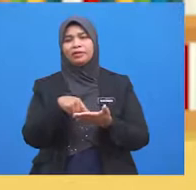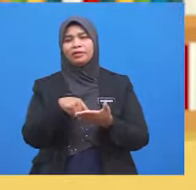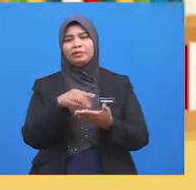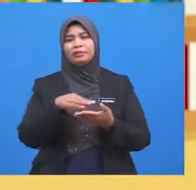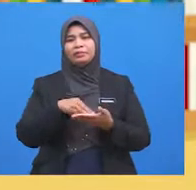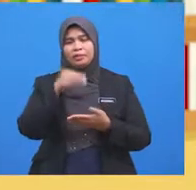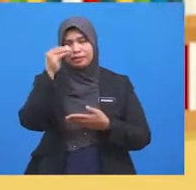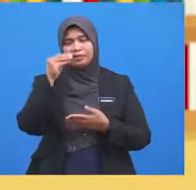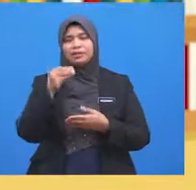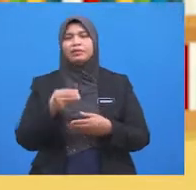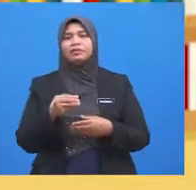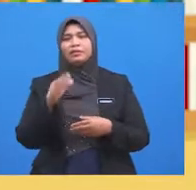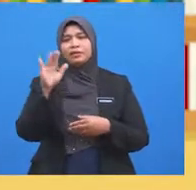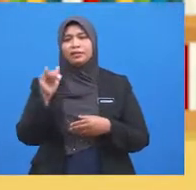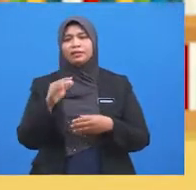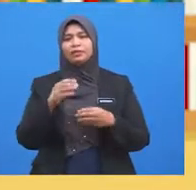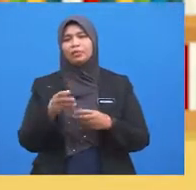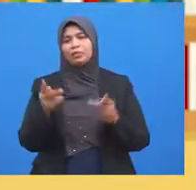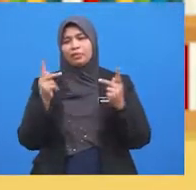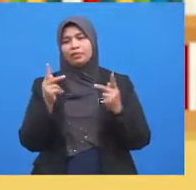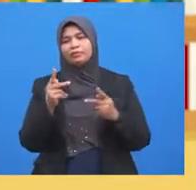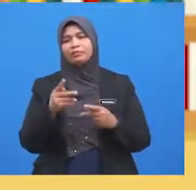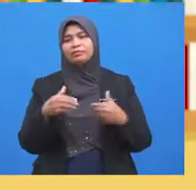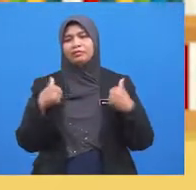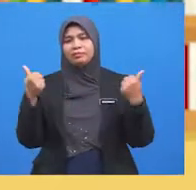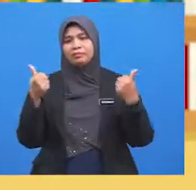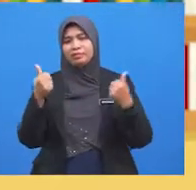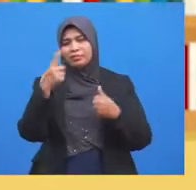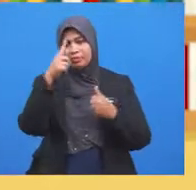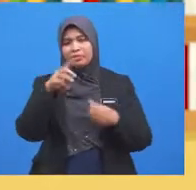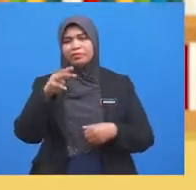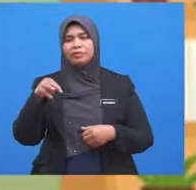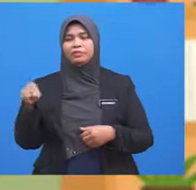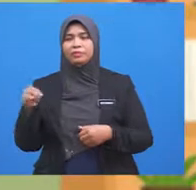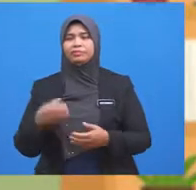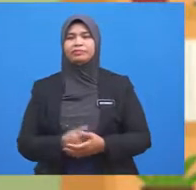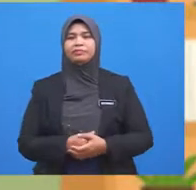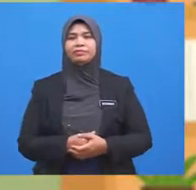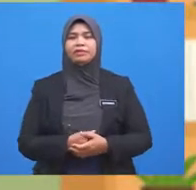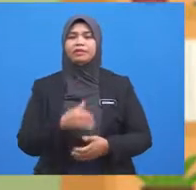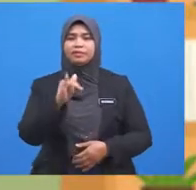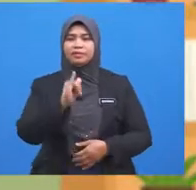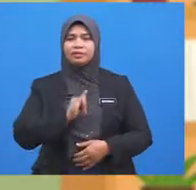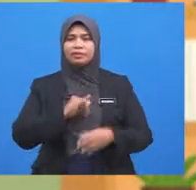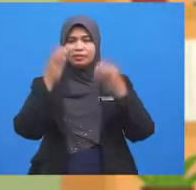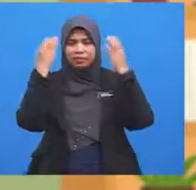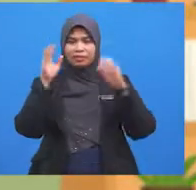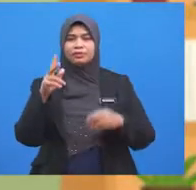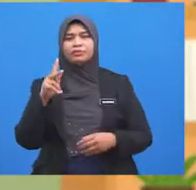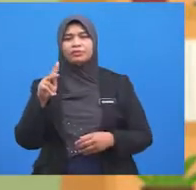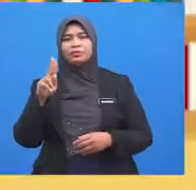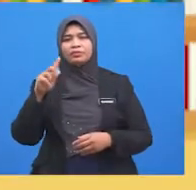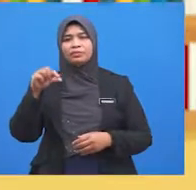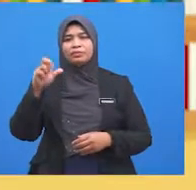dan pembelajaran yang mantap dan hebat untuk murid-murid. Saya Cikgu Kugan